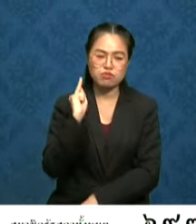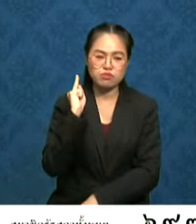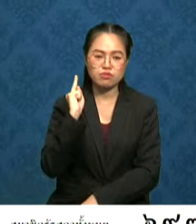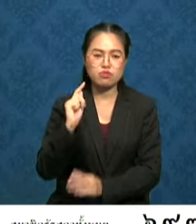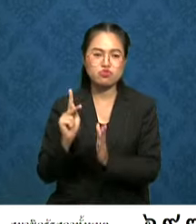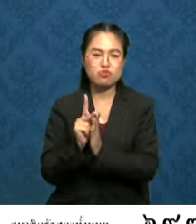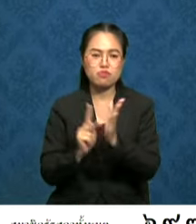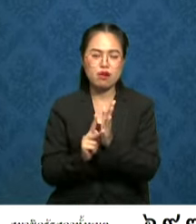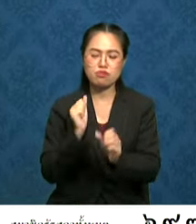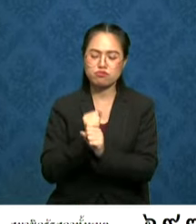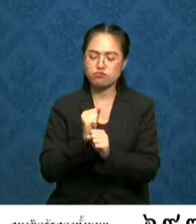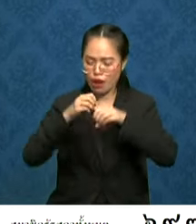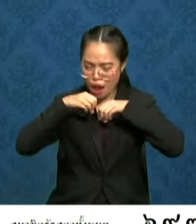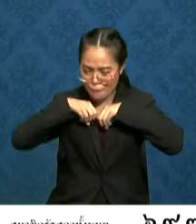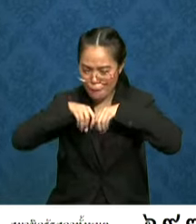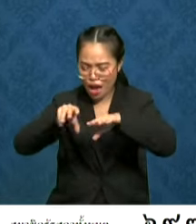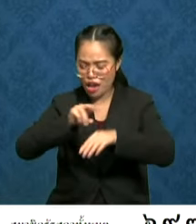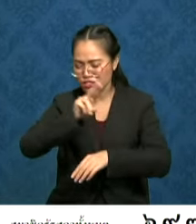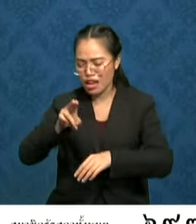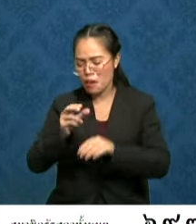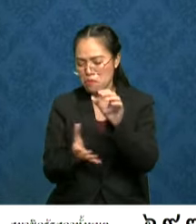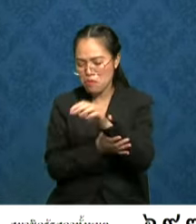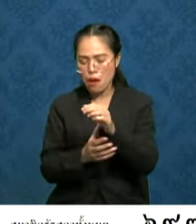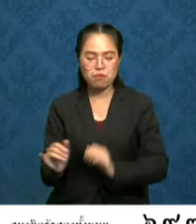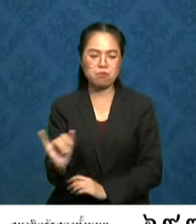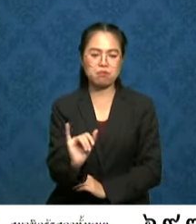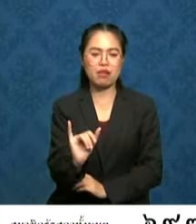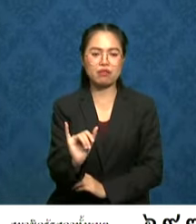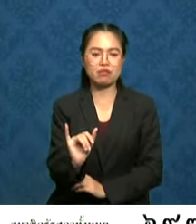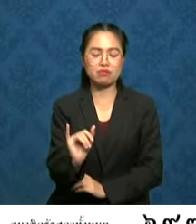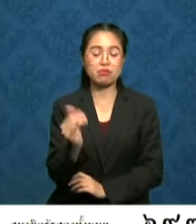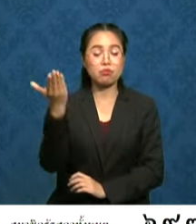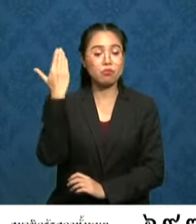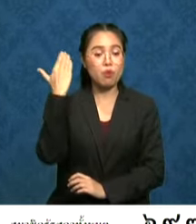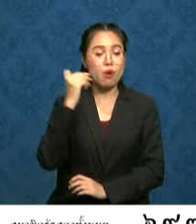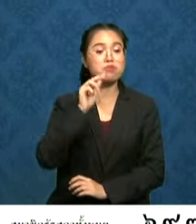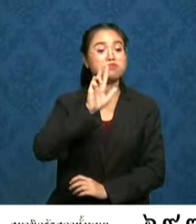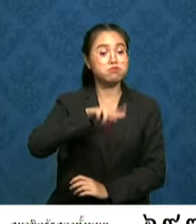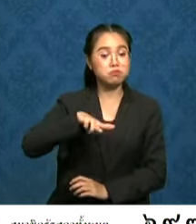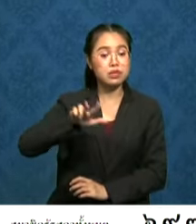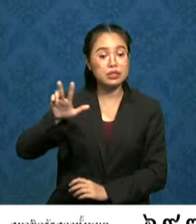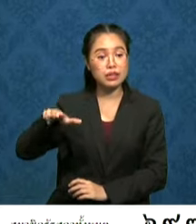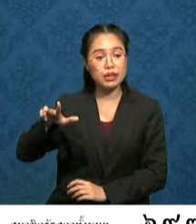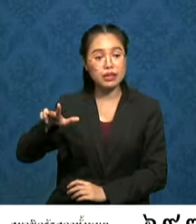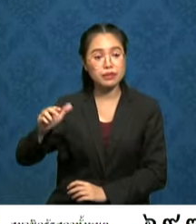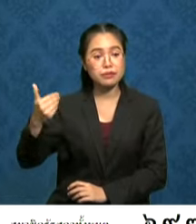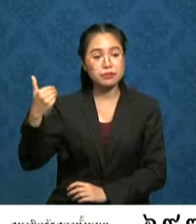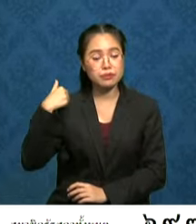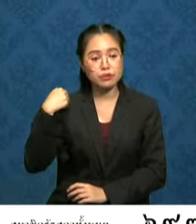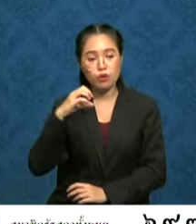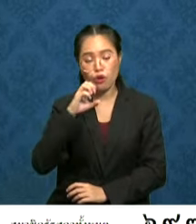หมายก็ยังไม่สามารถประกาศใช้ได้สักทีเมื่อวานนะคะพรรคเพื่อไทยได้ปล่อยอินโฟกราฟิกออกมาใหม่ค่ะ